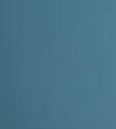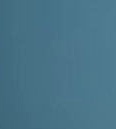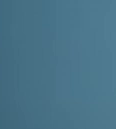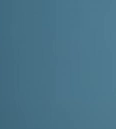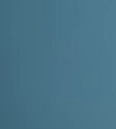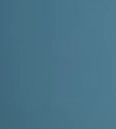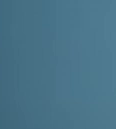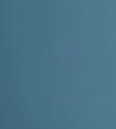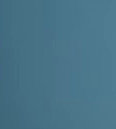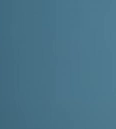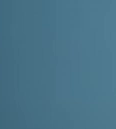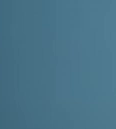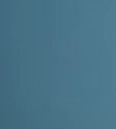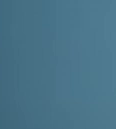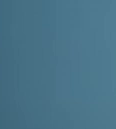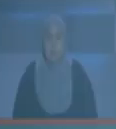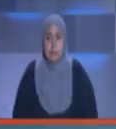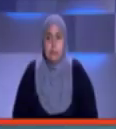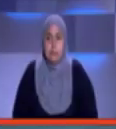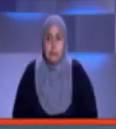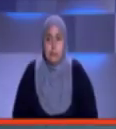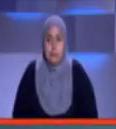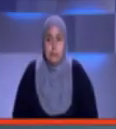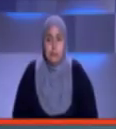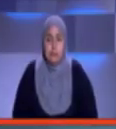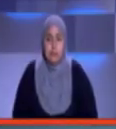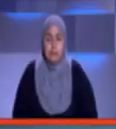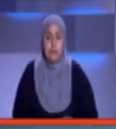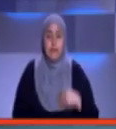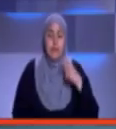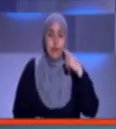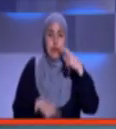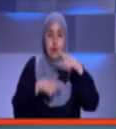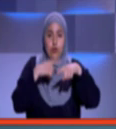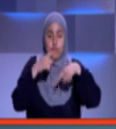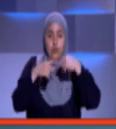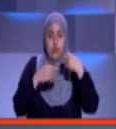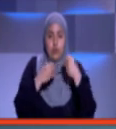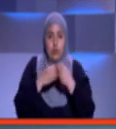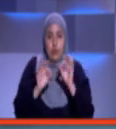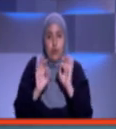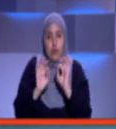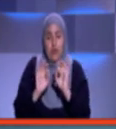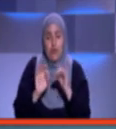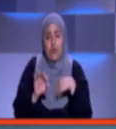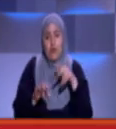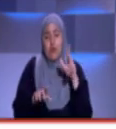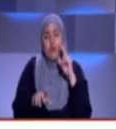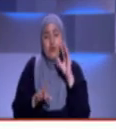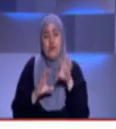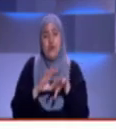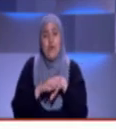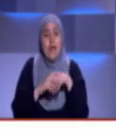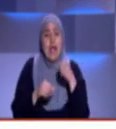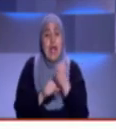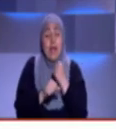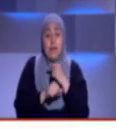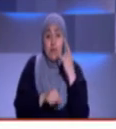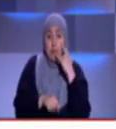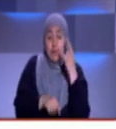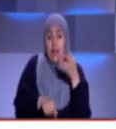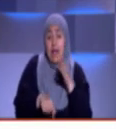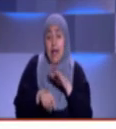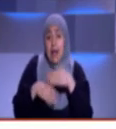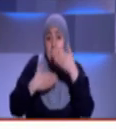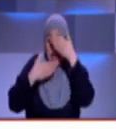أهلا بحضراتكم من جديد. ما زلنا في إطار المتابعة للقضاء وزارة الداخلية على خلية